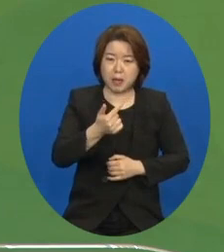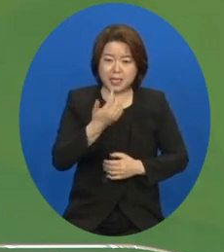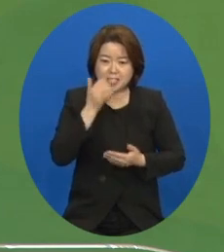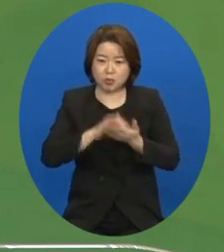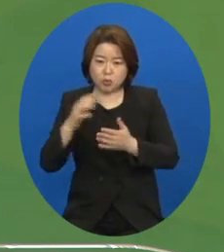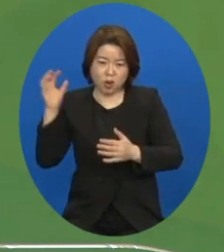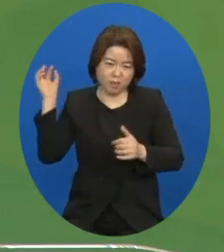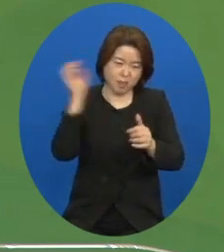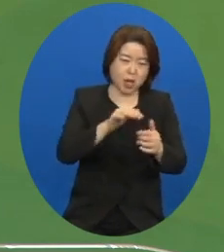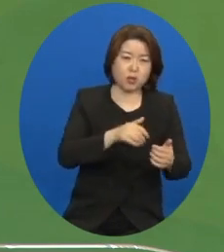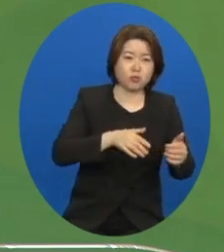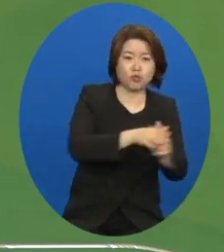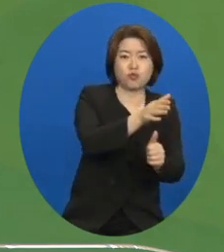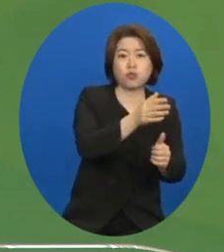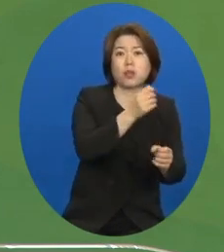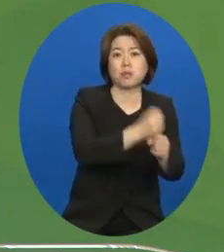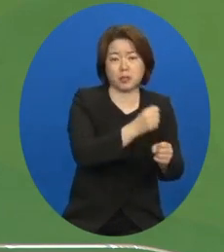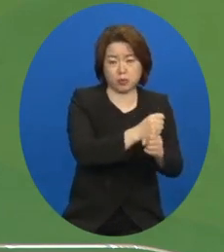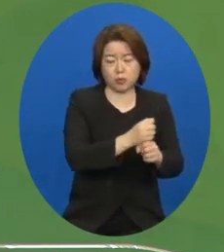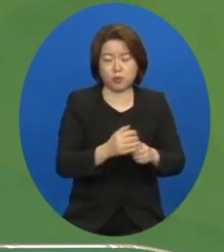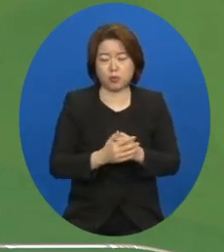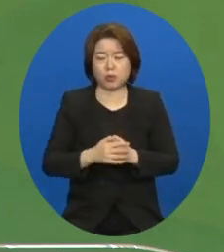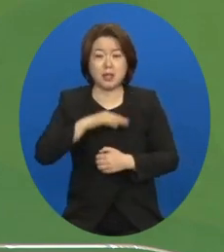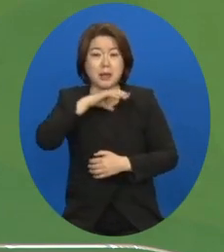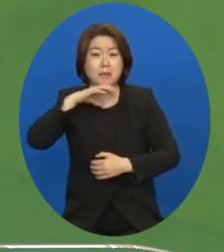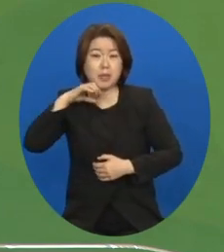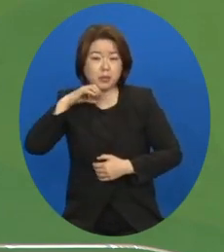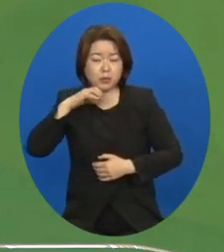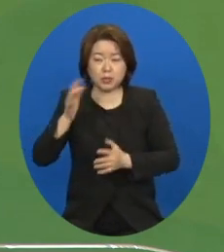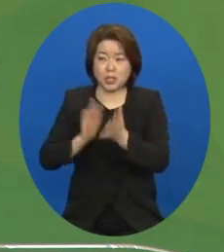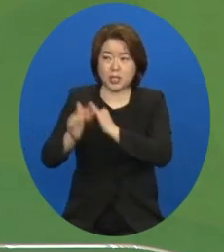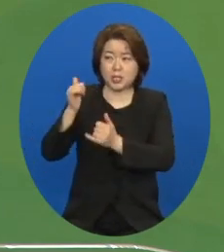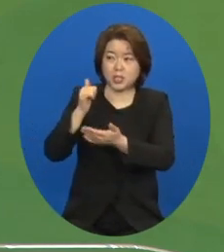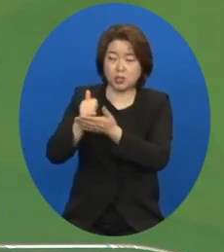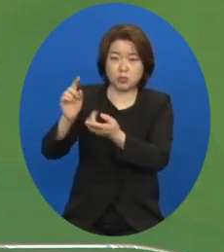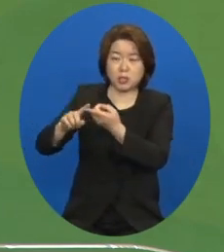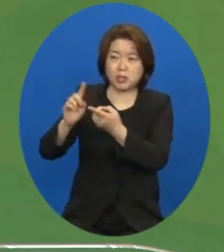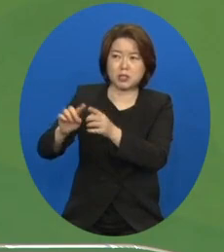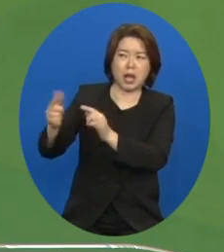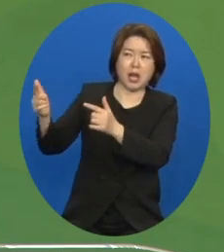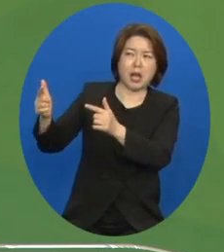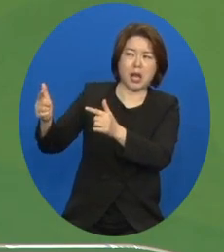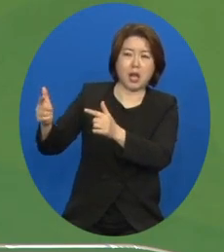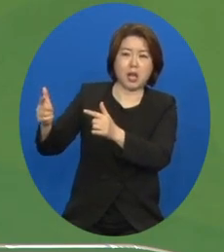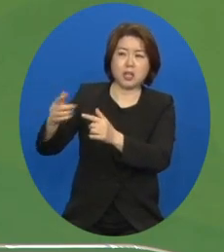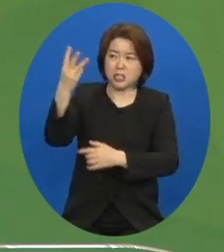해. 베드로는 예수님을 저주까지 하면서 세 번이나 부인했습니다.